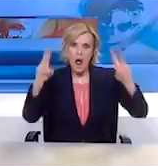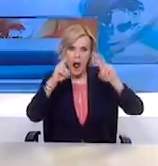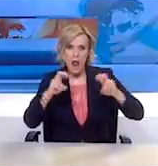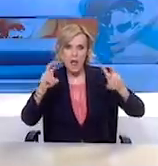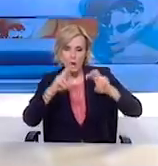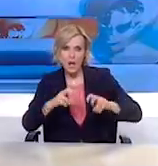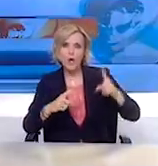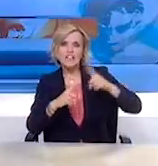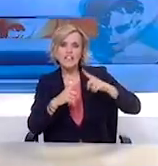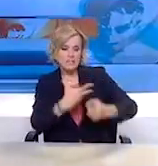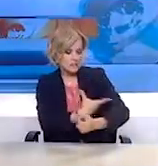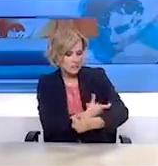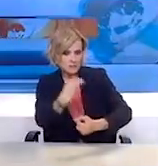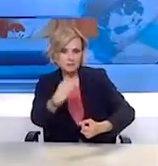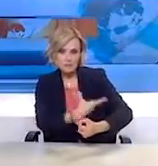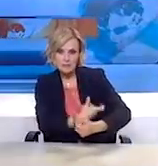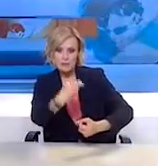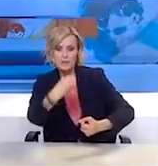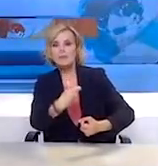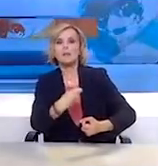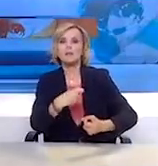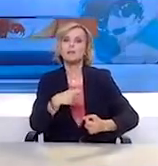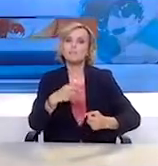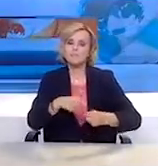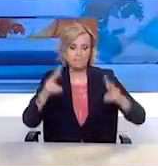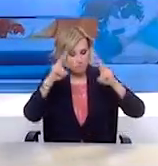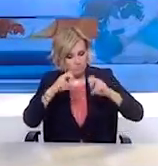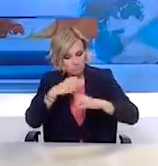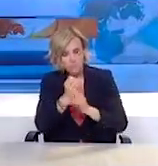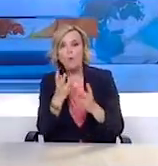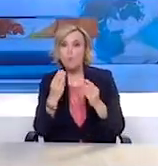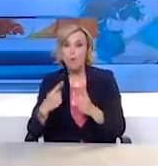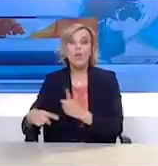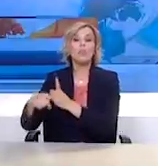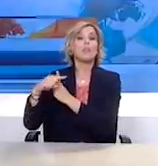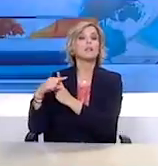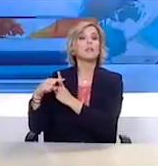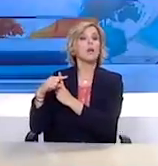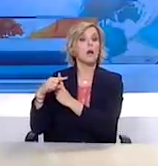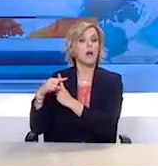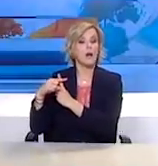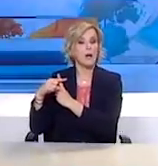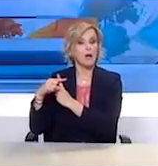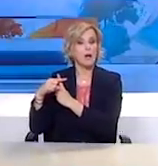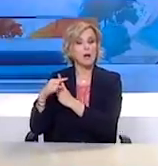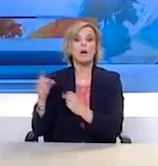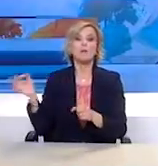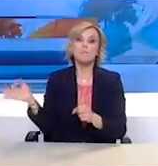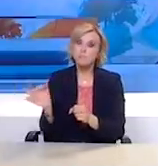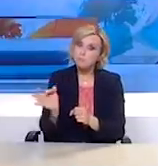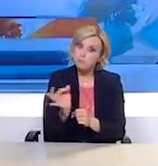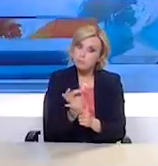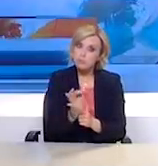συνεχίζουν να ελέγχονται πληθυσμοί οι οποίοι επιστρέφουν από το εξωτερικό και έχουμε ανιχνεύσει θετικά αντισώματα, την παρουσία του ιού, όχι